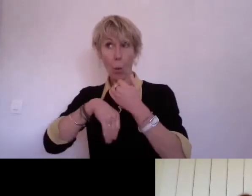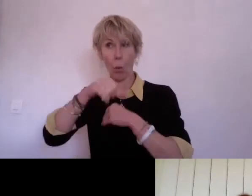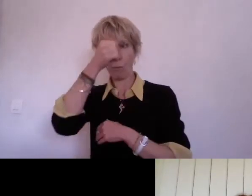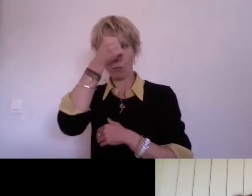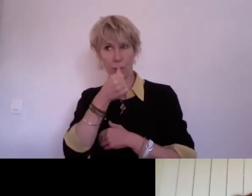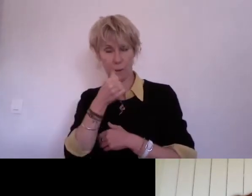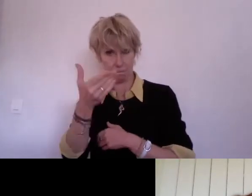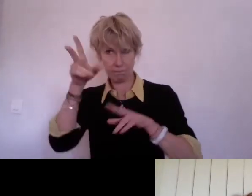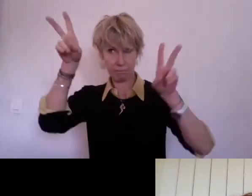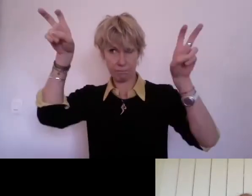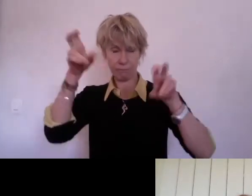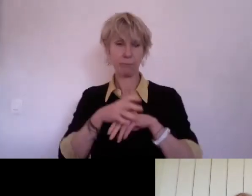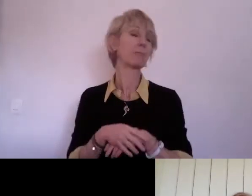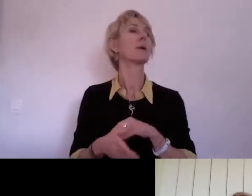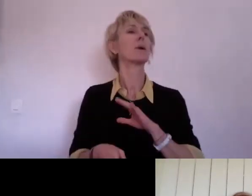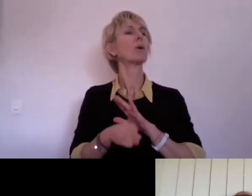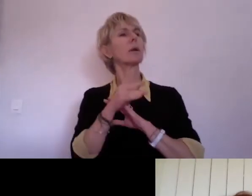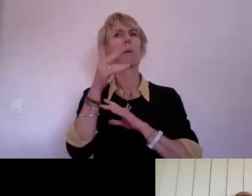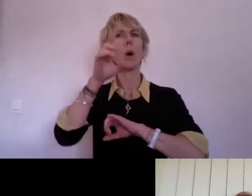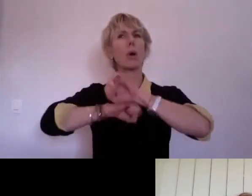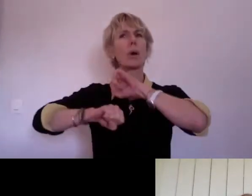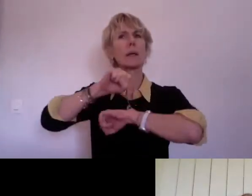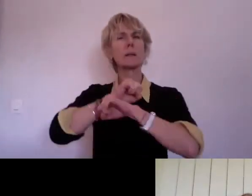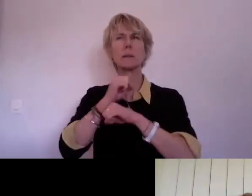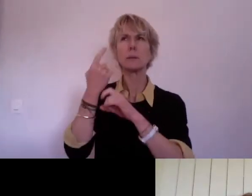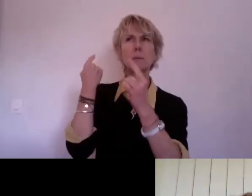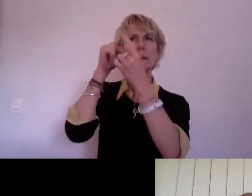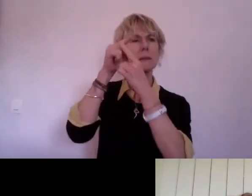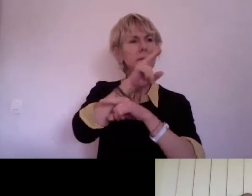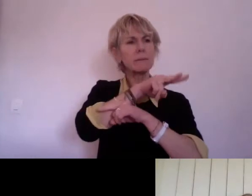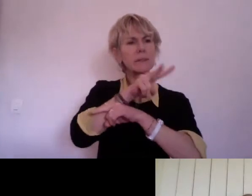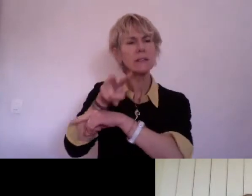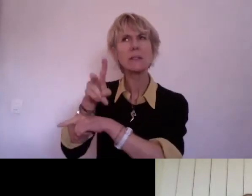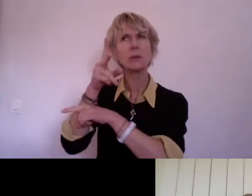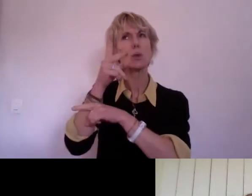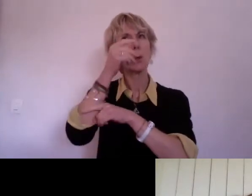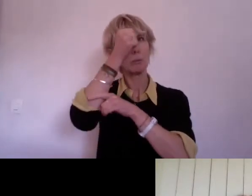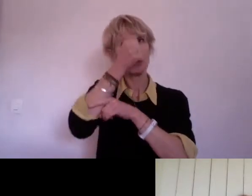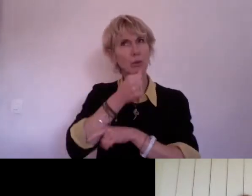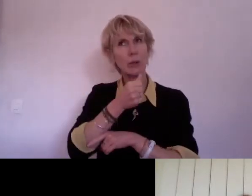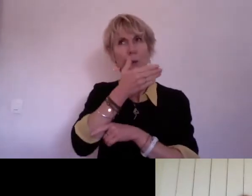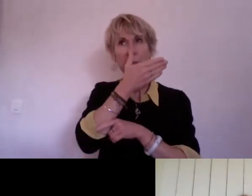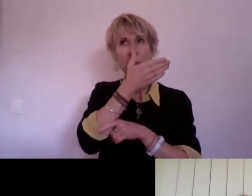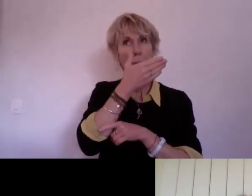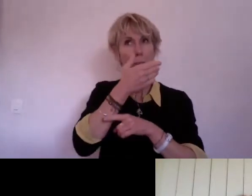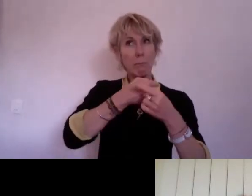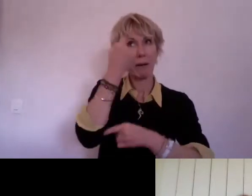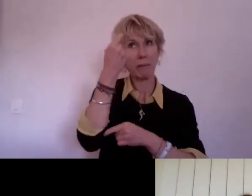la visite au musée et aujourd'hui donc, en ligne comme une expérience comme une source de